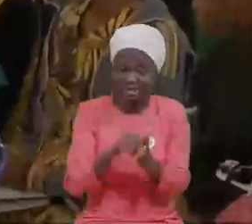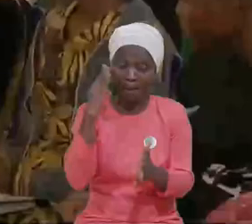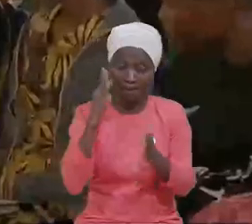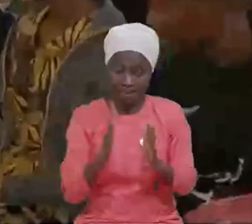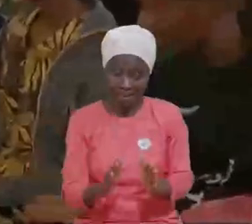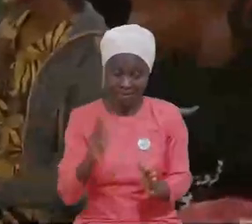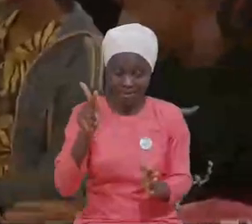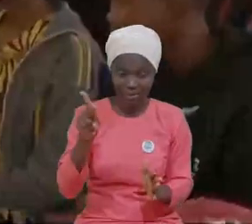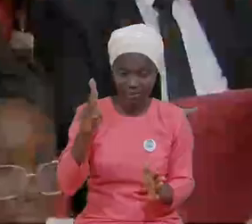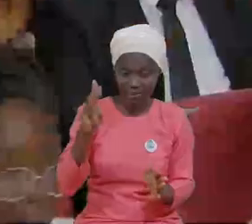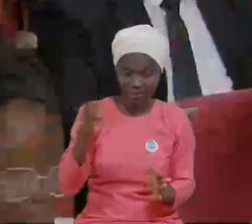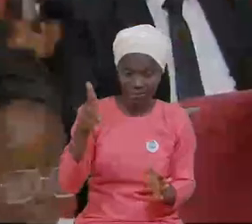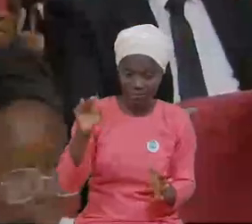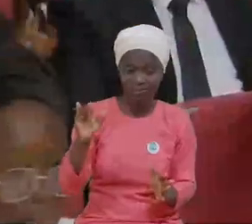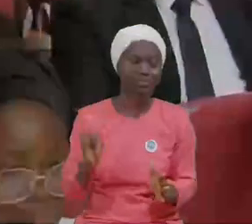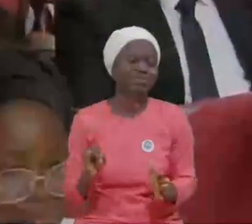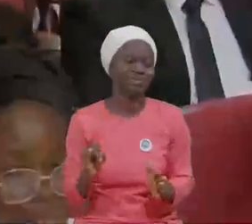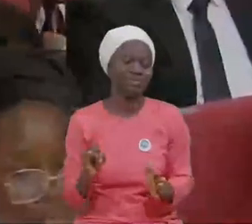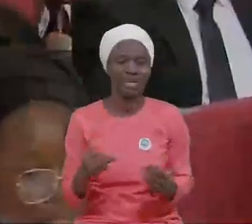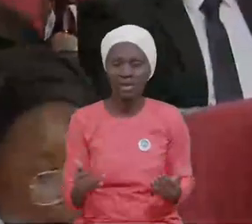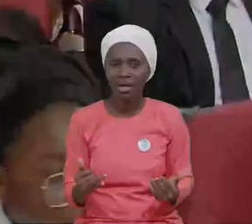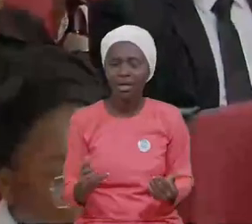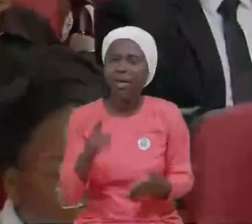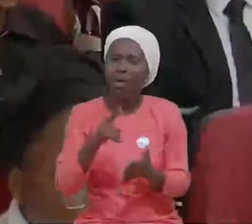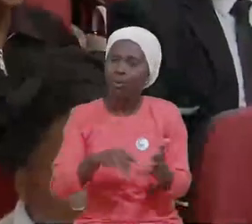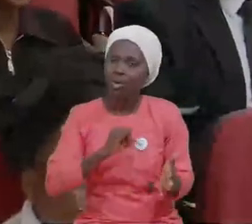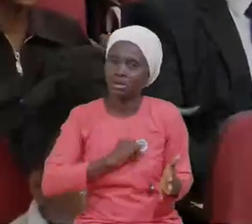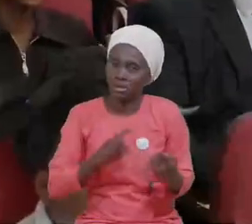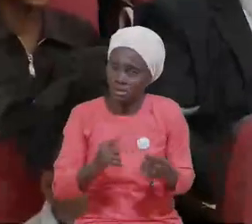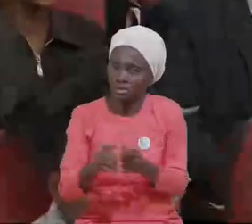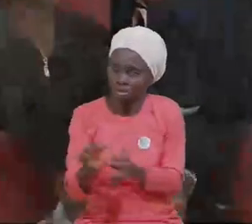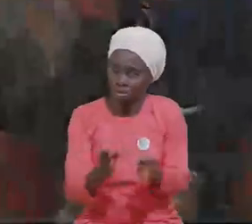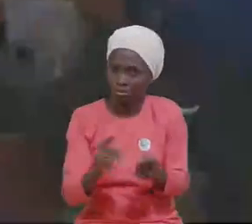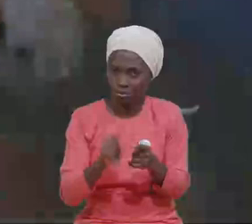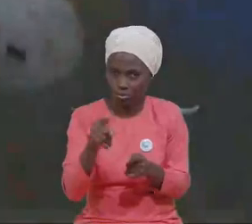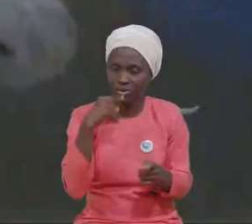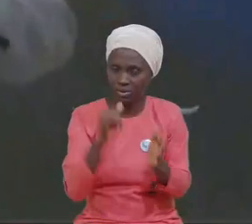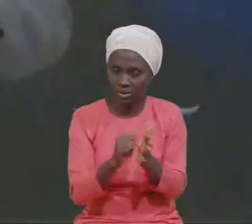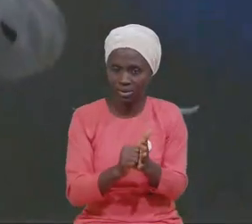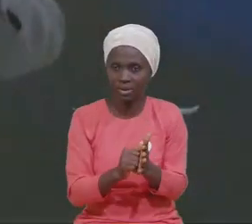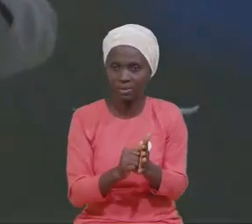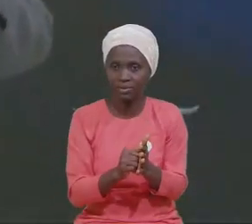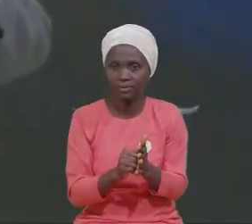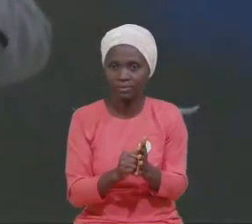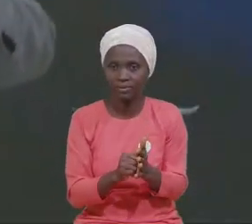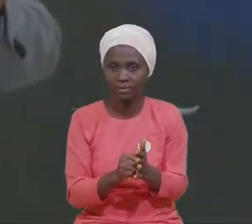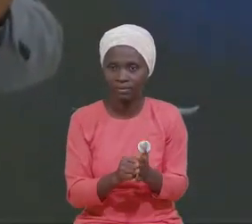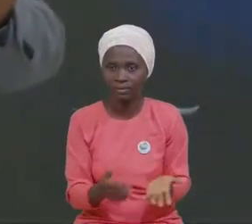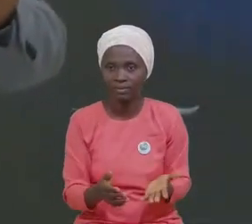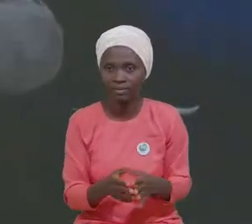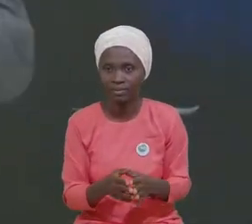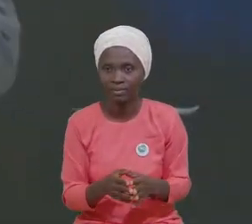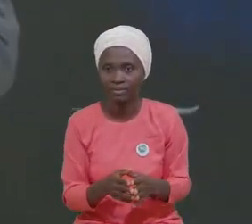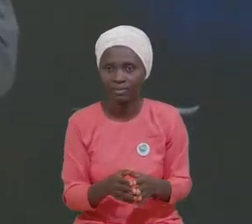Kumui. Ce que je veux vous faire comprendre, il se leva. Et il s'est levé. Il